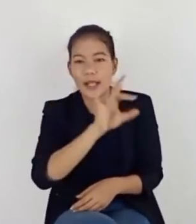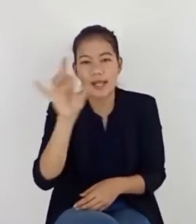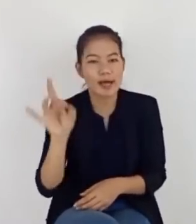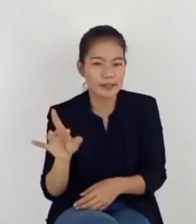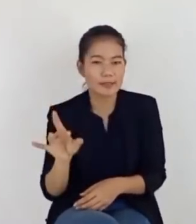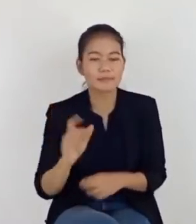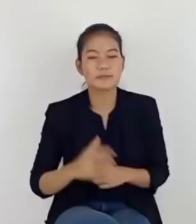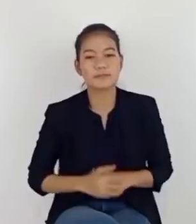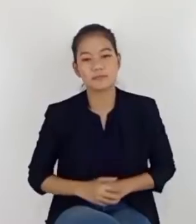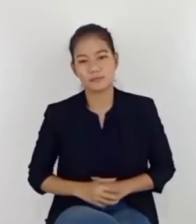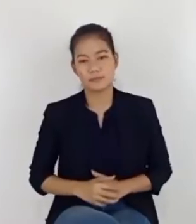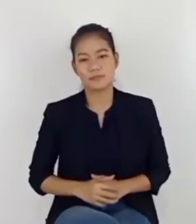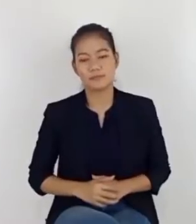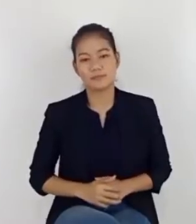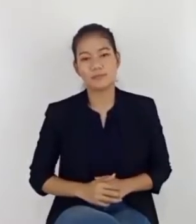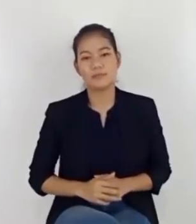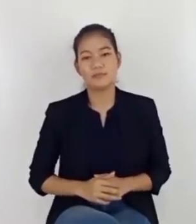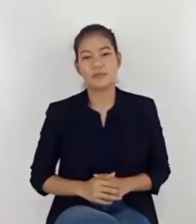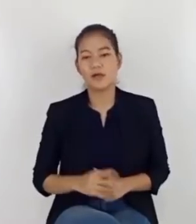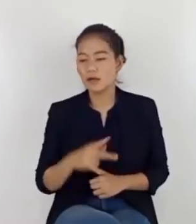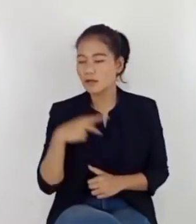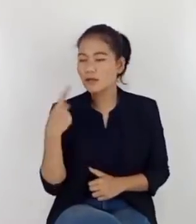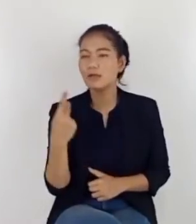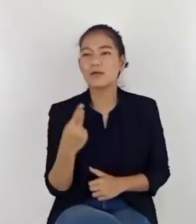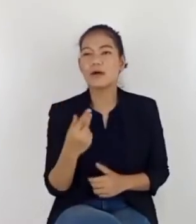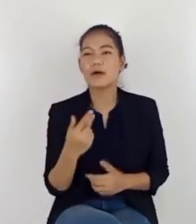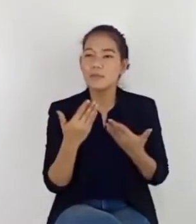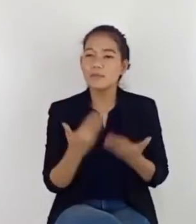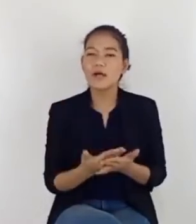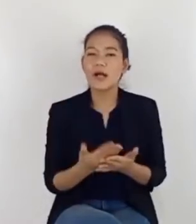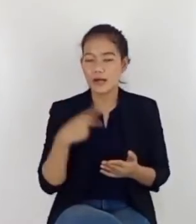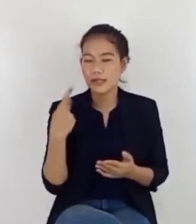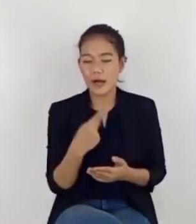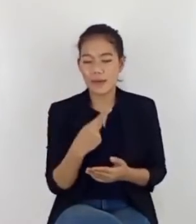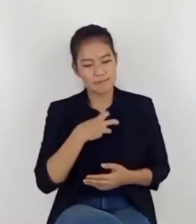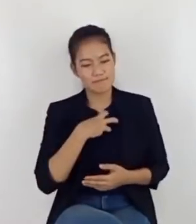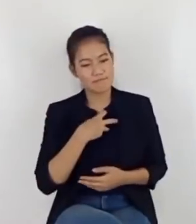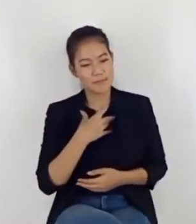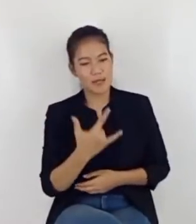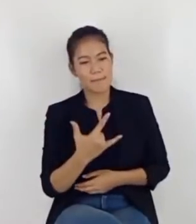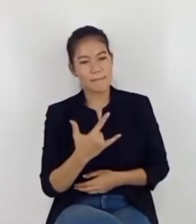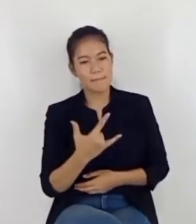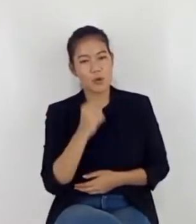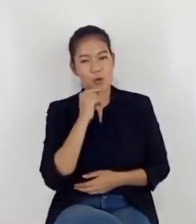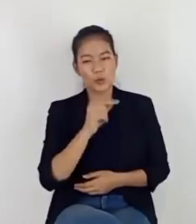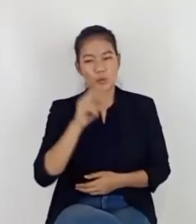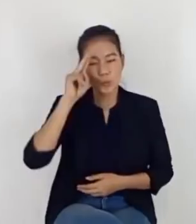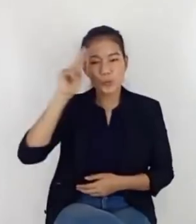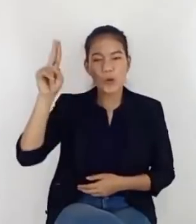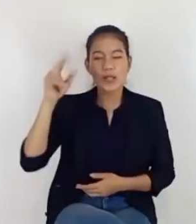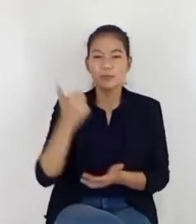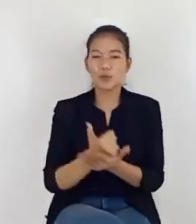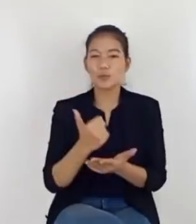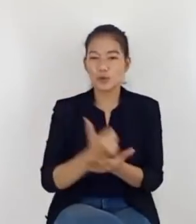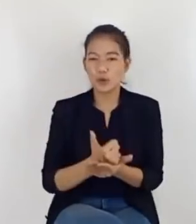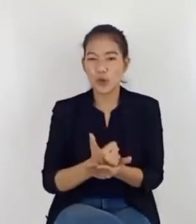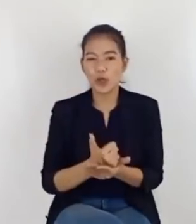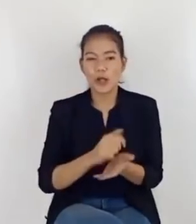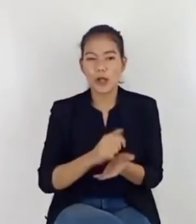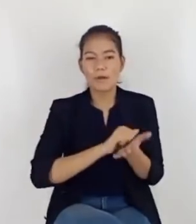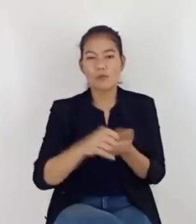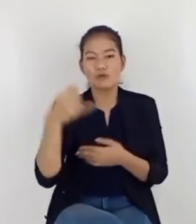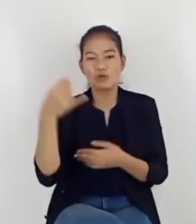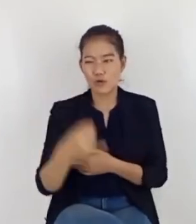kehidupan mereka. Biarlah kami mengimani bahwa Tuhan sungguh-sungguh mengampuni